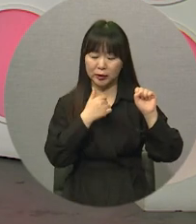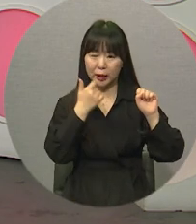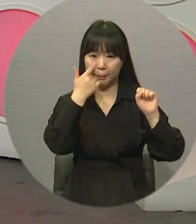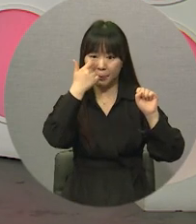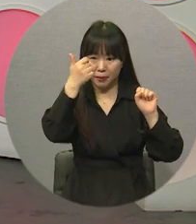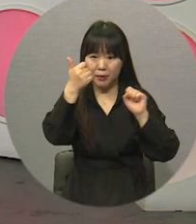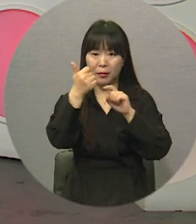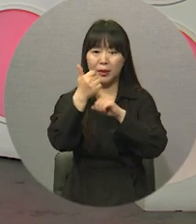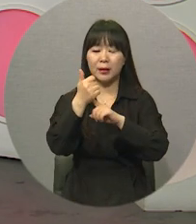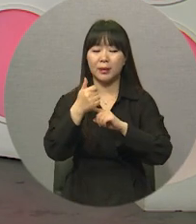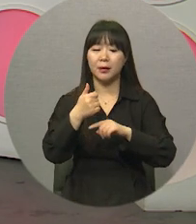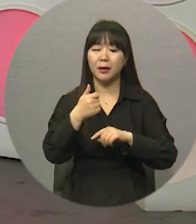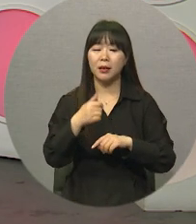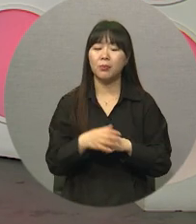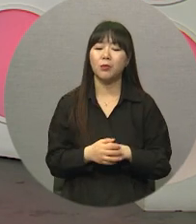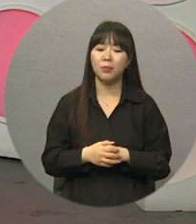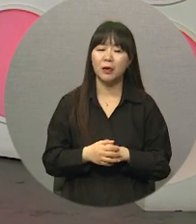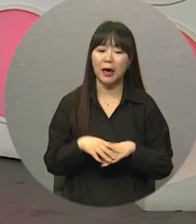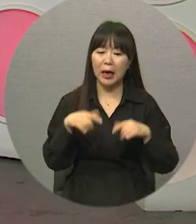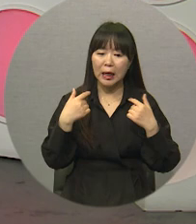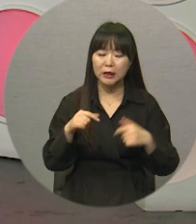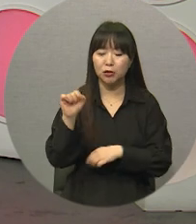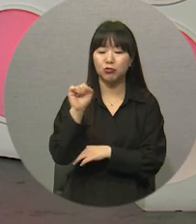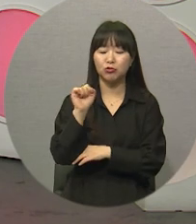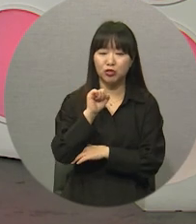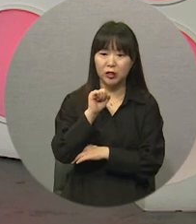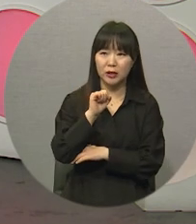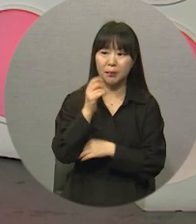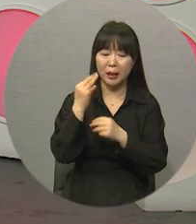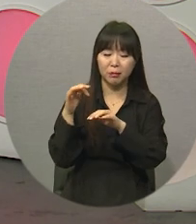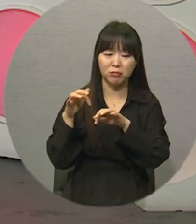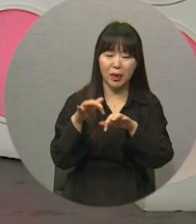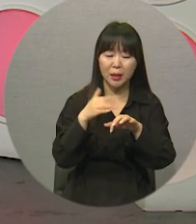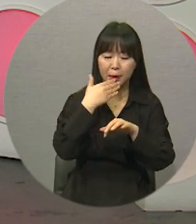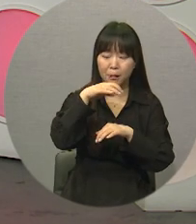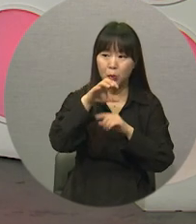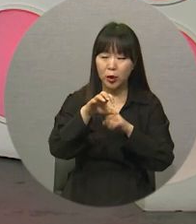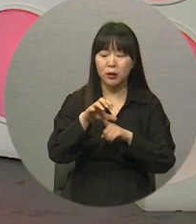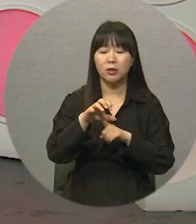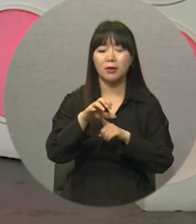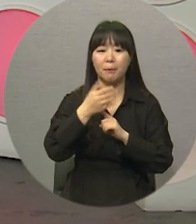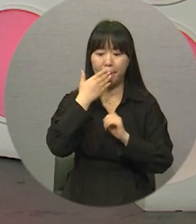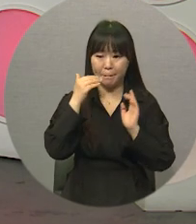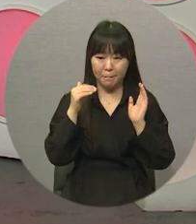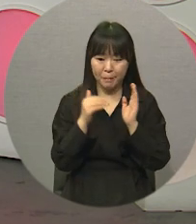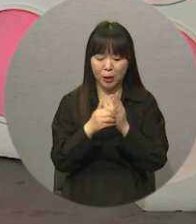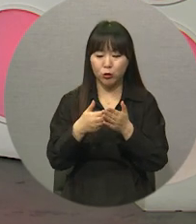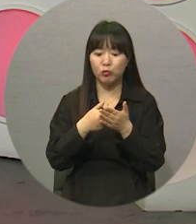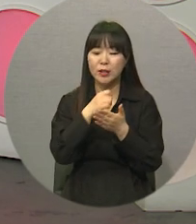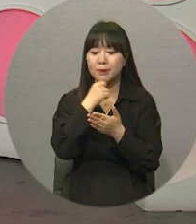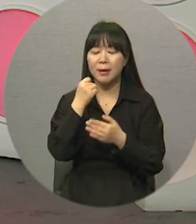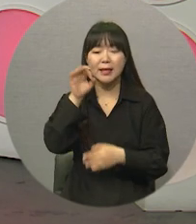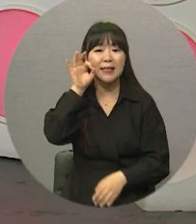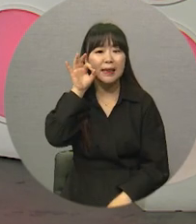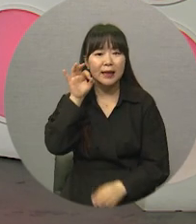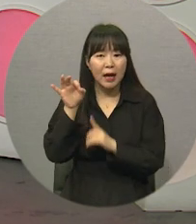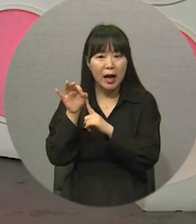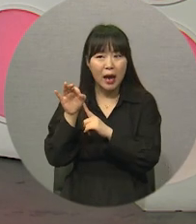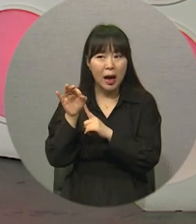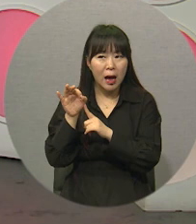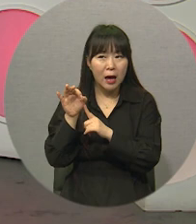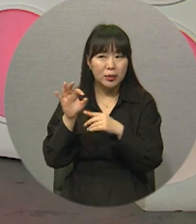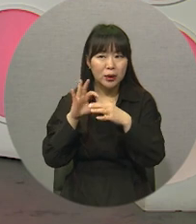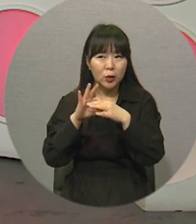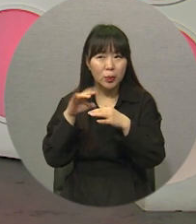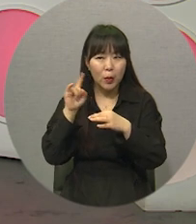아빠는 기사 식당에서 밥을 먹고 나오는 길에 입에 넣은 누룽지 맛 사탕에서 답을